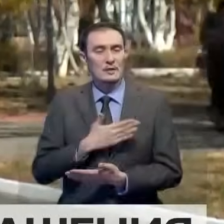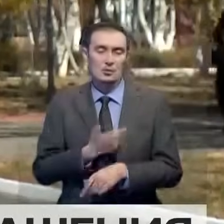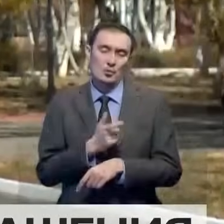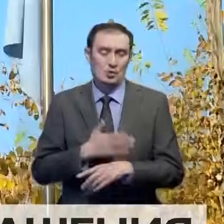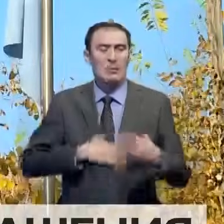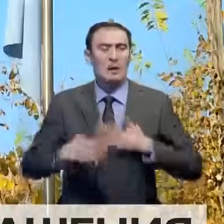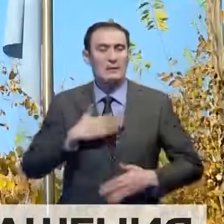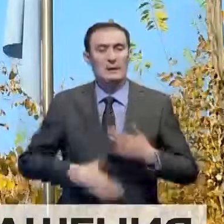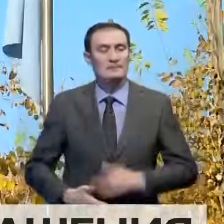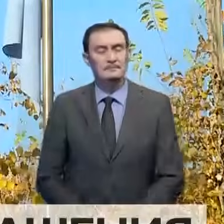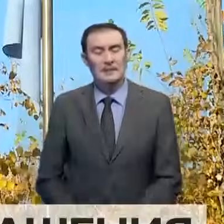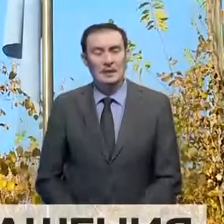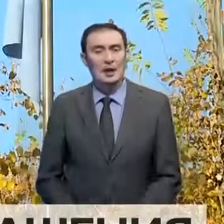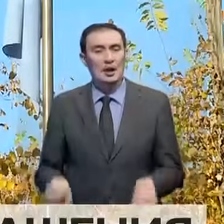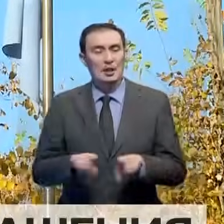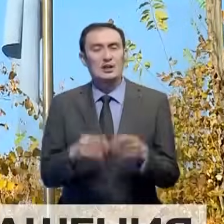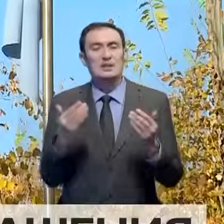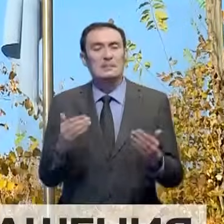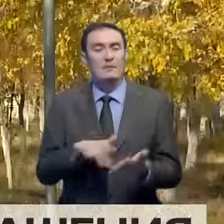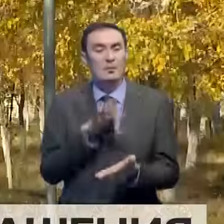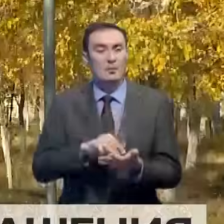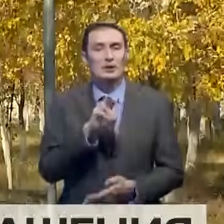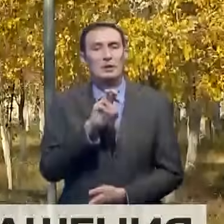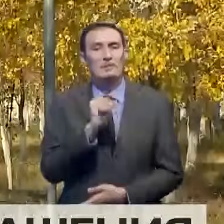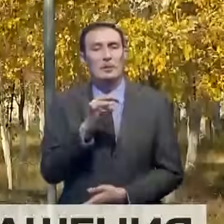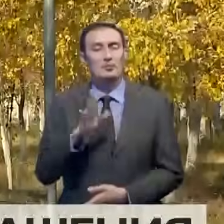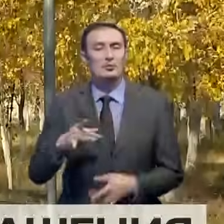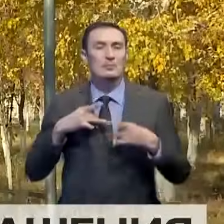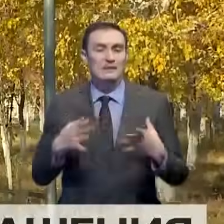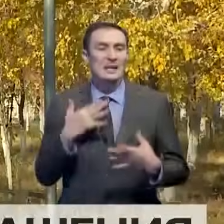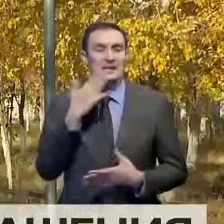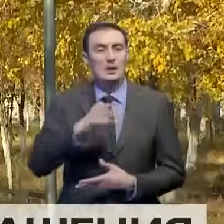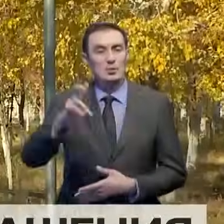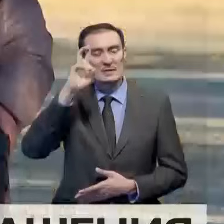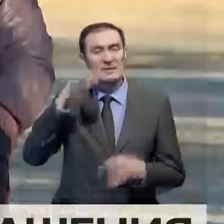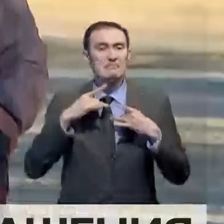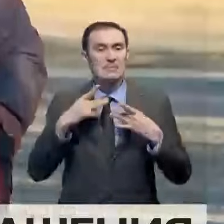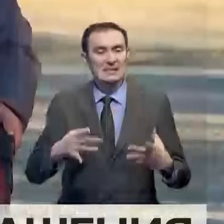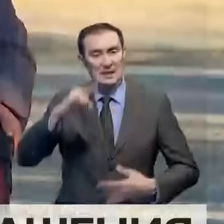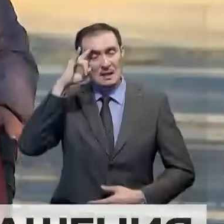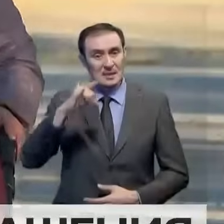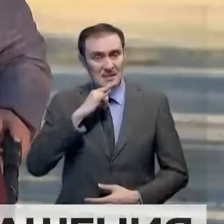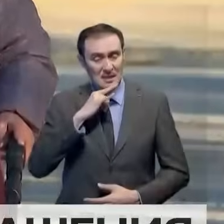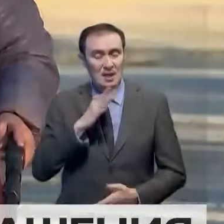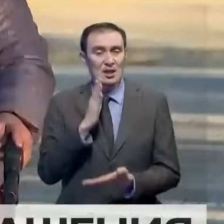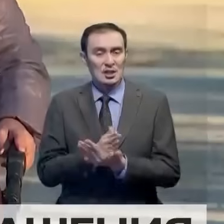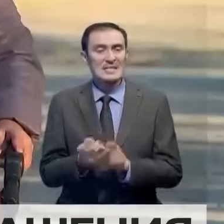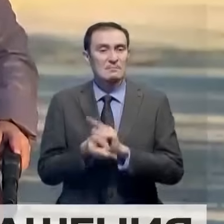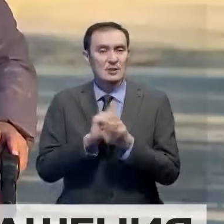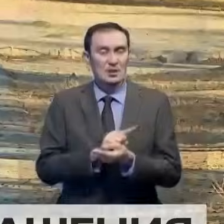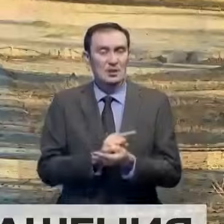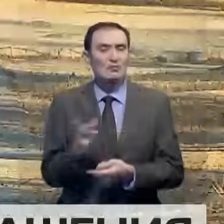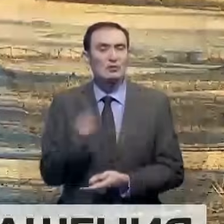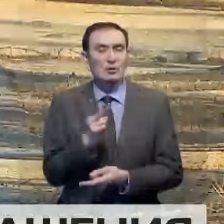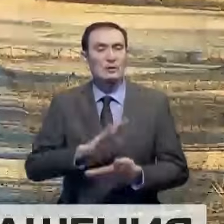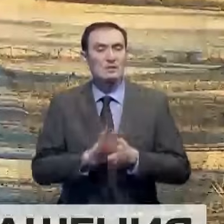очень порадовало. Вместе с тем, теперь в Байконуре будут праздновать национальные и государственные праздники Казахстана. Есть и изменения в